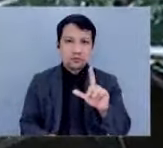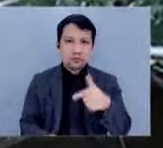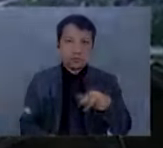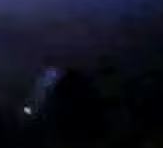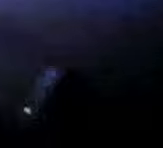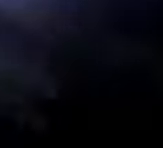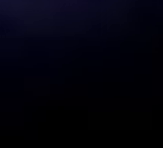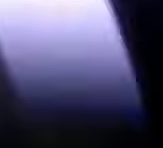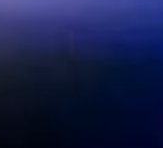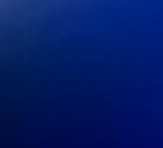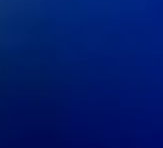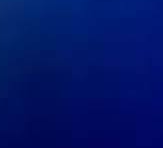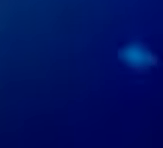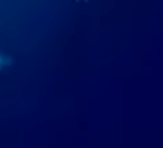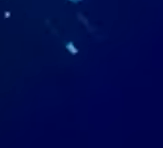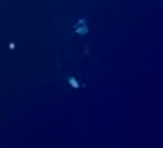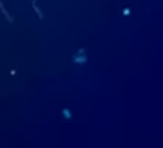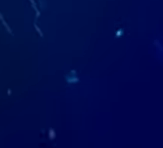matitirhan.